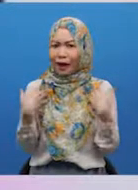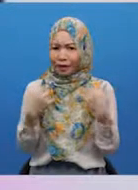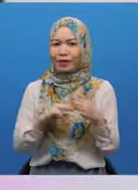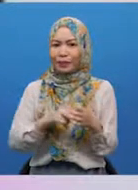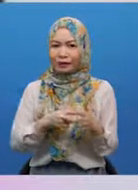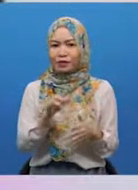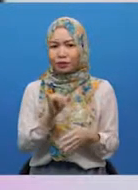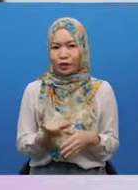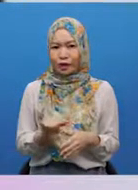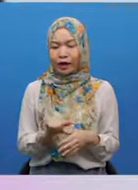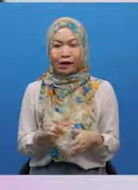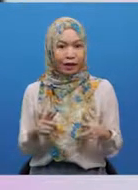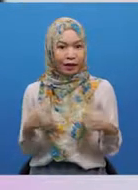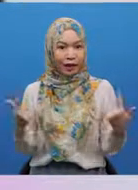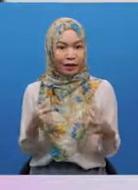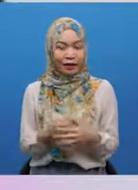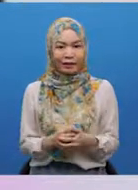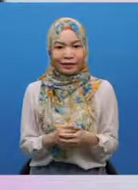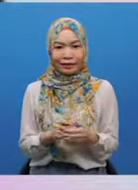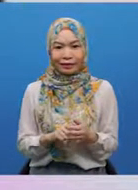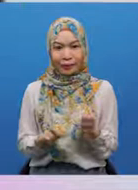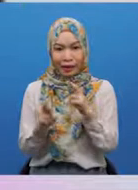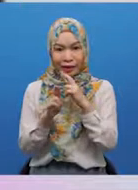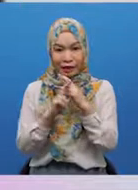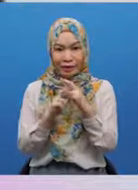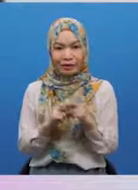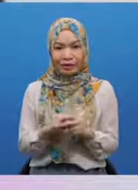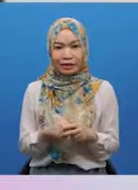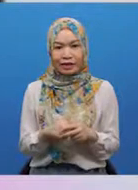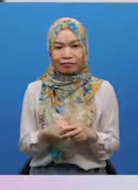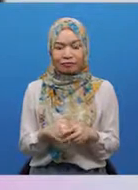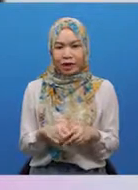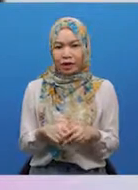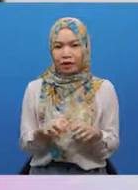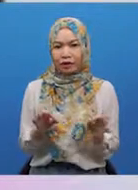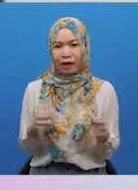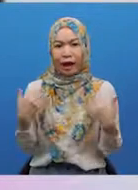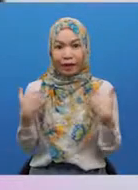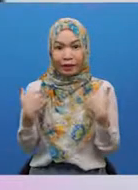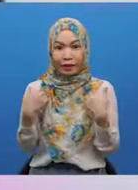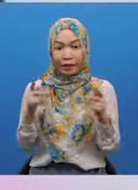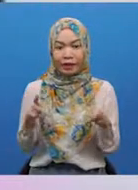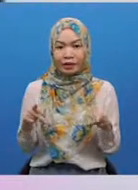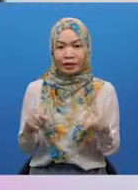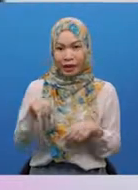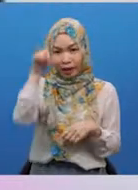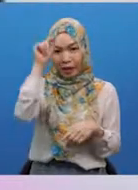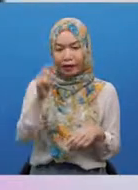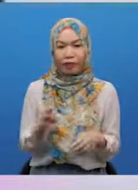tersirat apabila remaja lelaki tersebut cuba untuk mengusik dua orang pelajar perempuan.